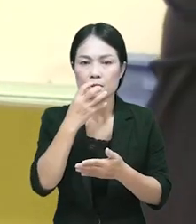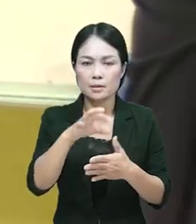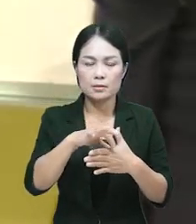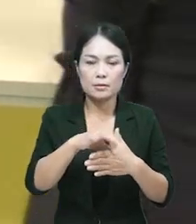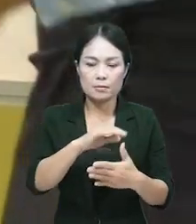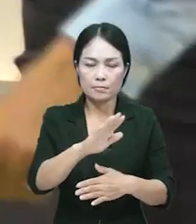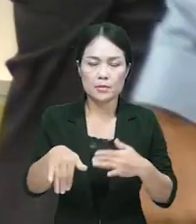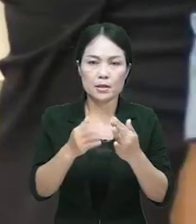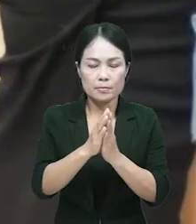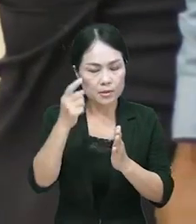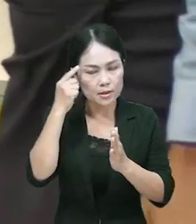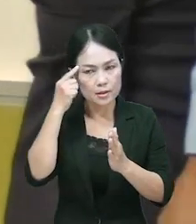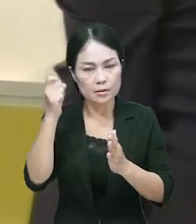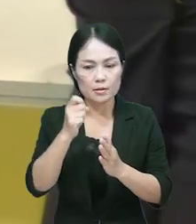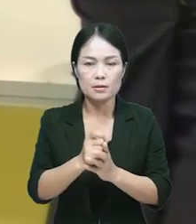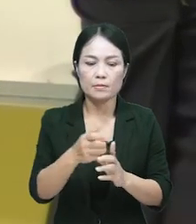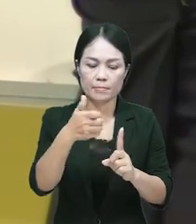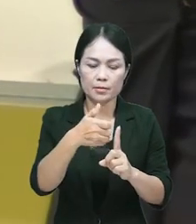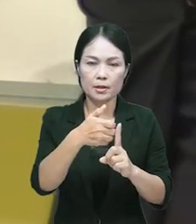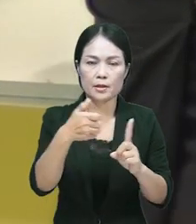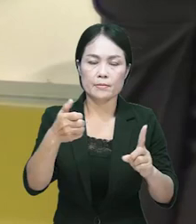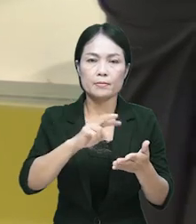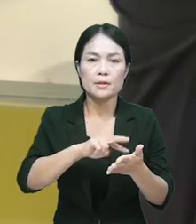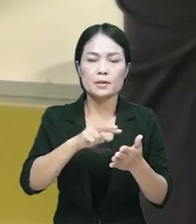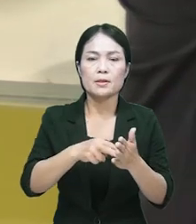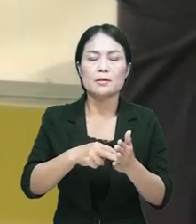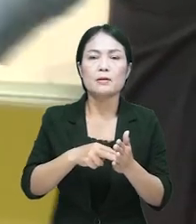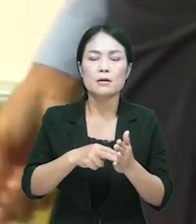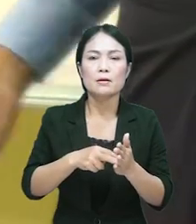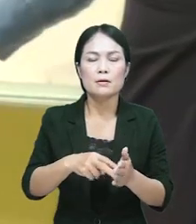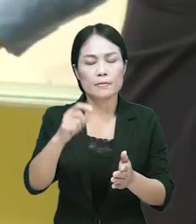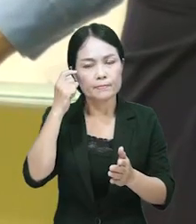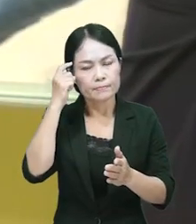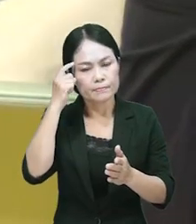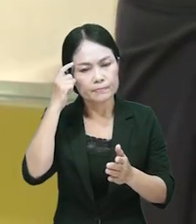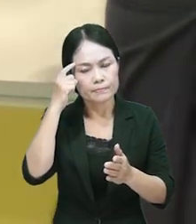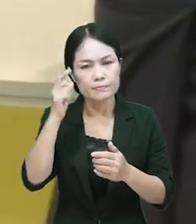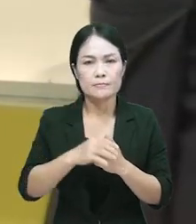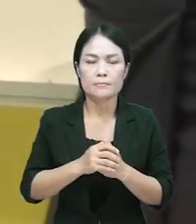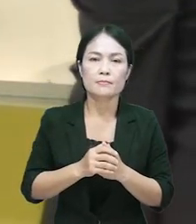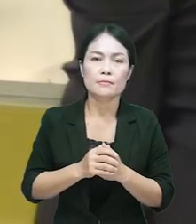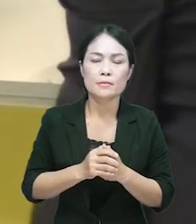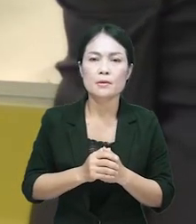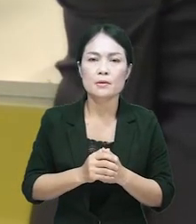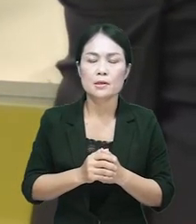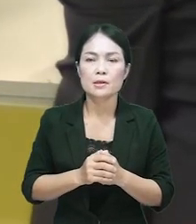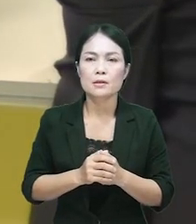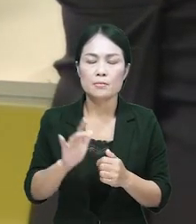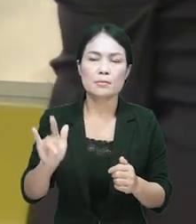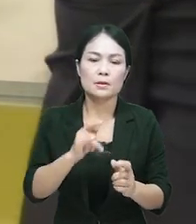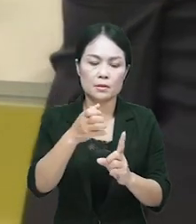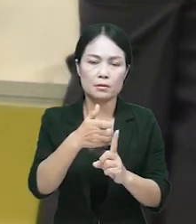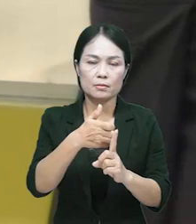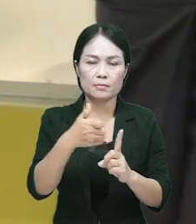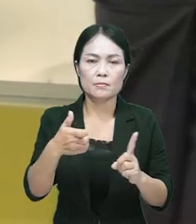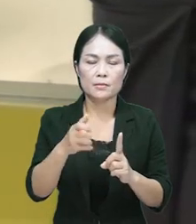អរគុណកូនសង្ស័យថ្នាក់ពាក្យជានាមមានន័យថាសេចក្តីឆ្ងល់កណាប្រើថាវាជានាមមក